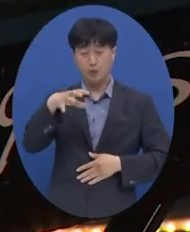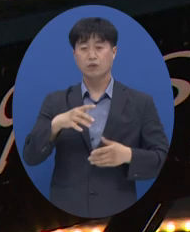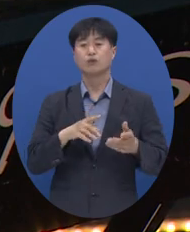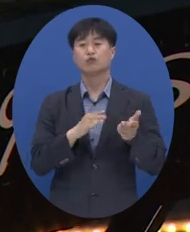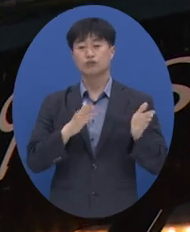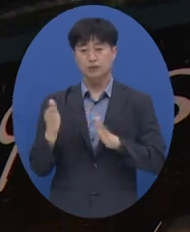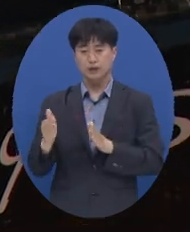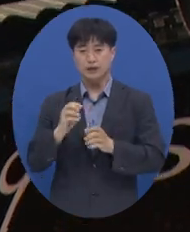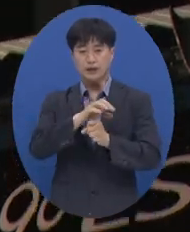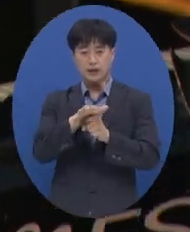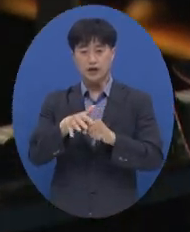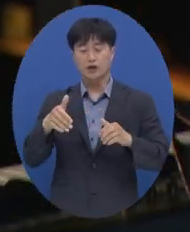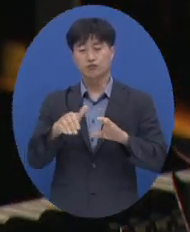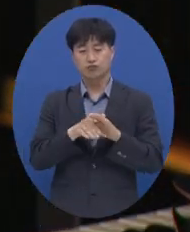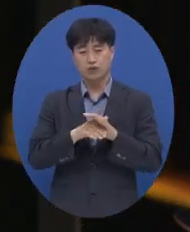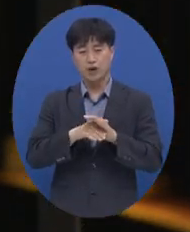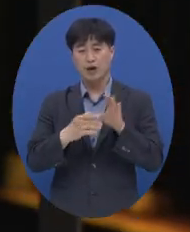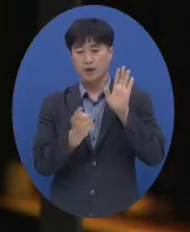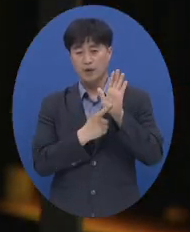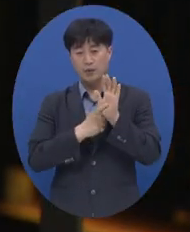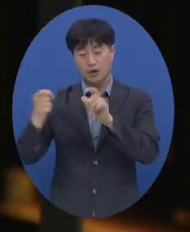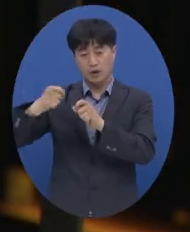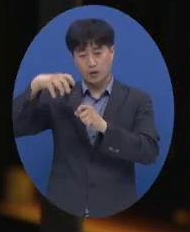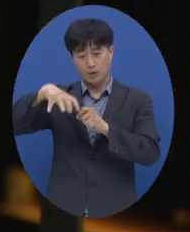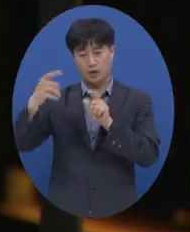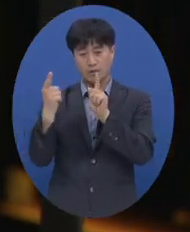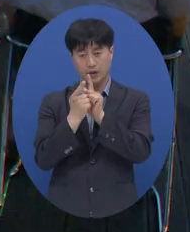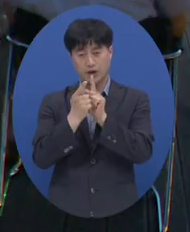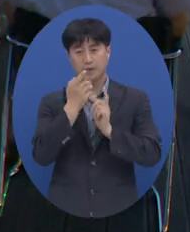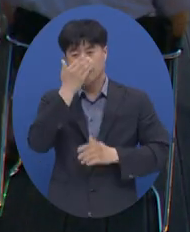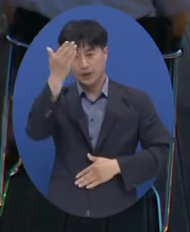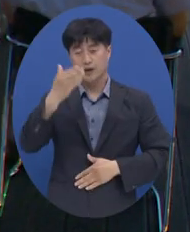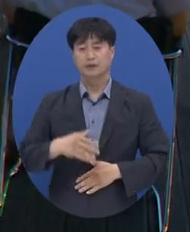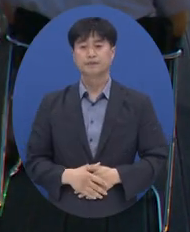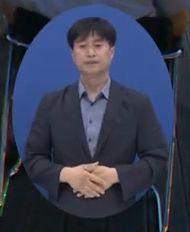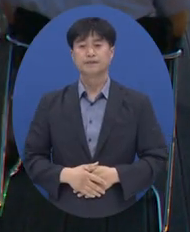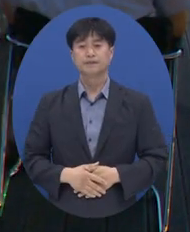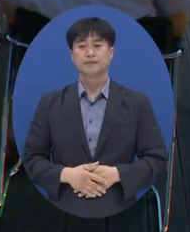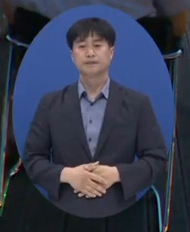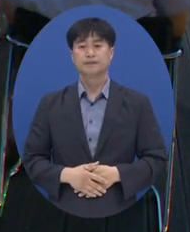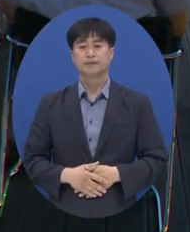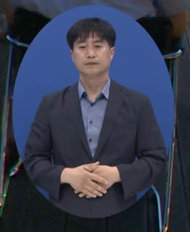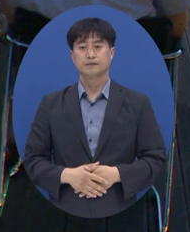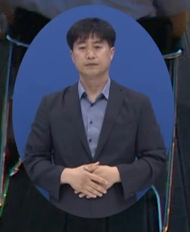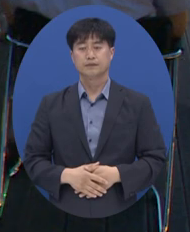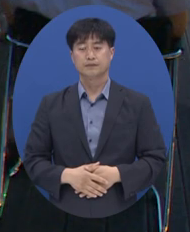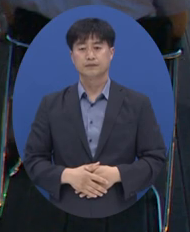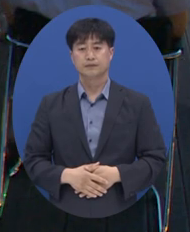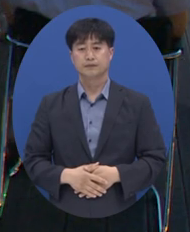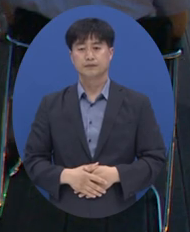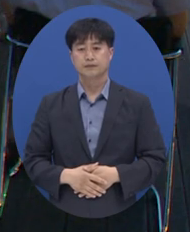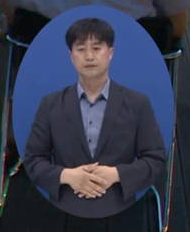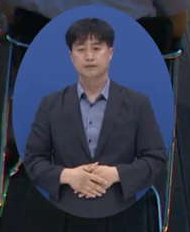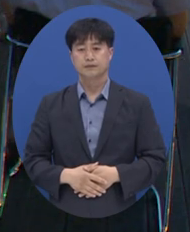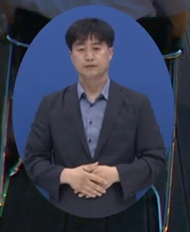개최돼 다채로운 문화 공연을 더 가까운 곳에서 선보일 예정입니다. 경기주TV 한선지입니다.